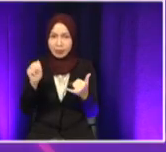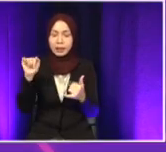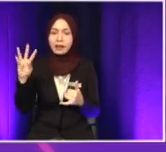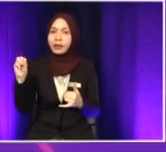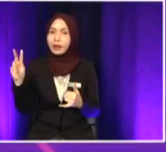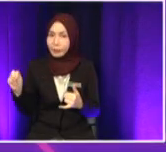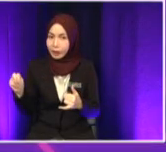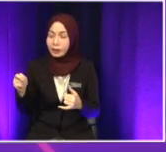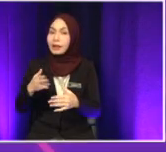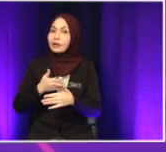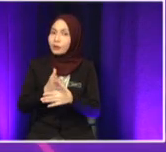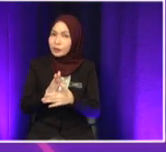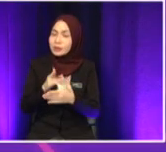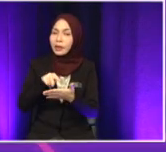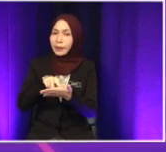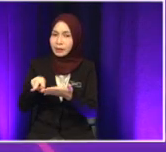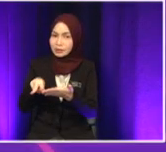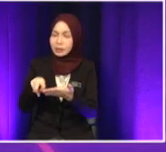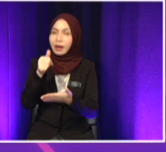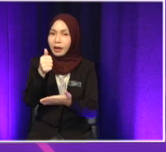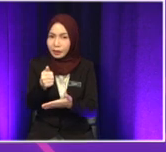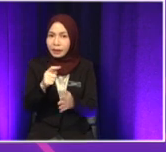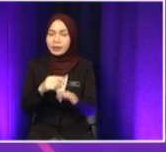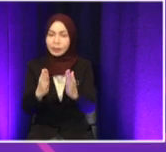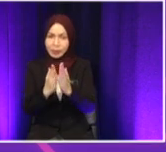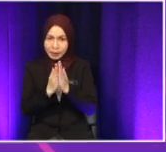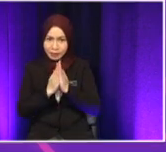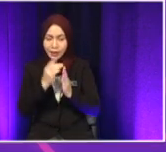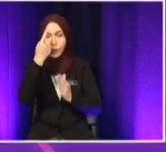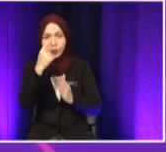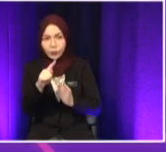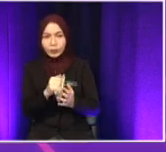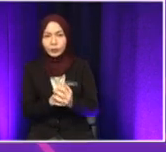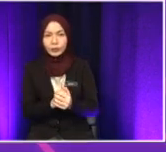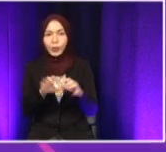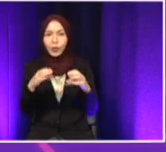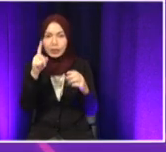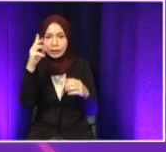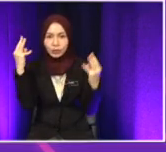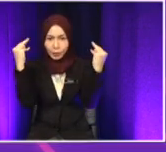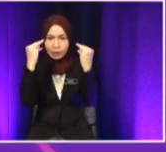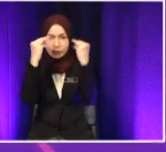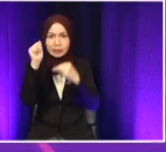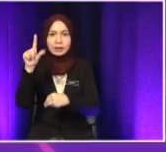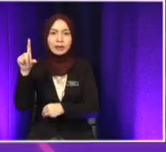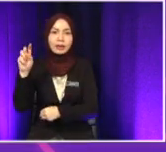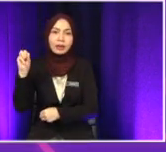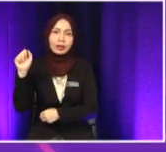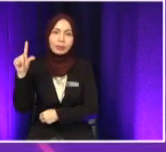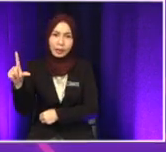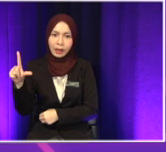menguruskan satu majelis amal berbentuk hiburan untuk mengumpul dana kebajikan sekolah Bagaimanakah